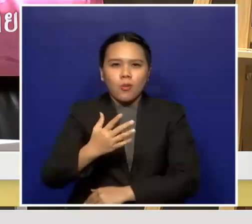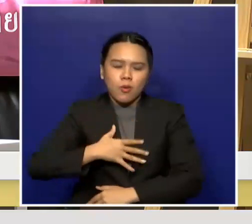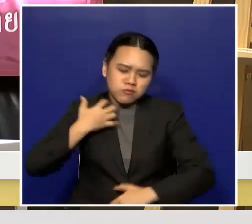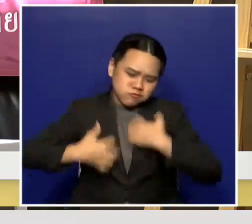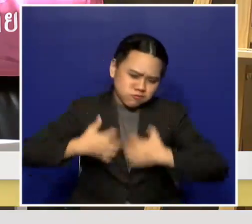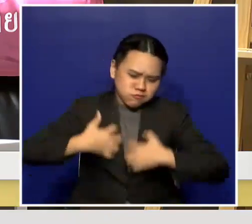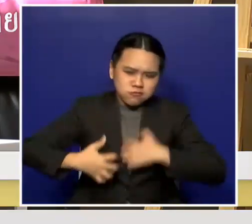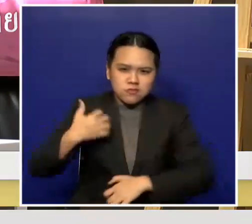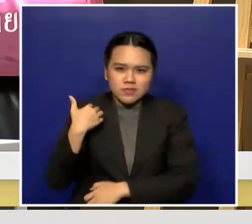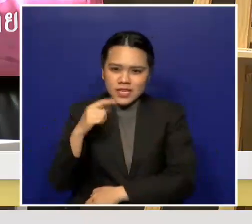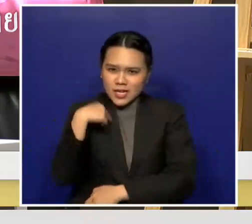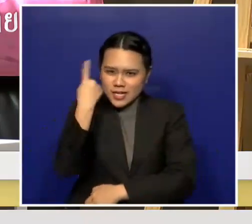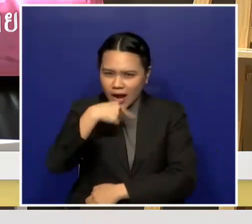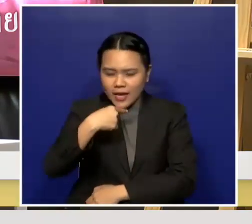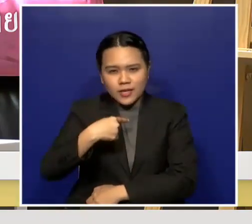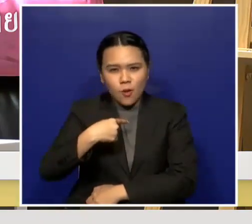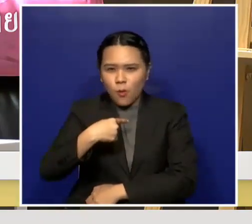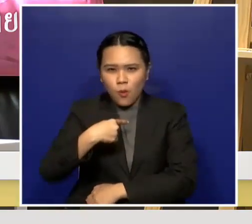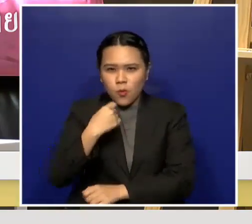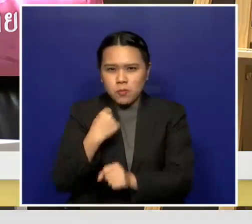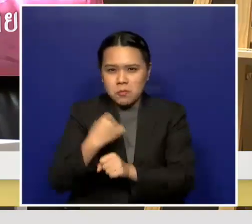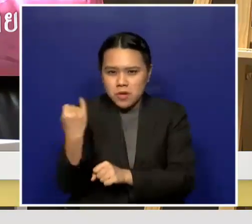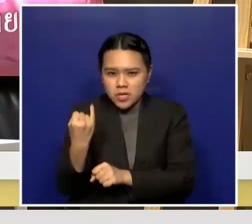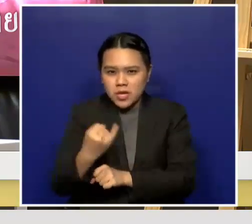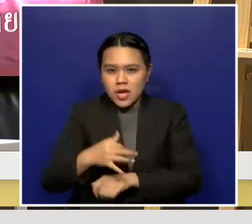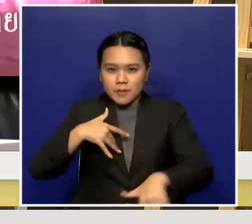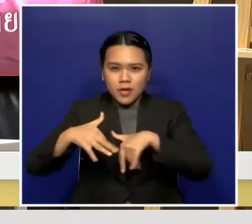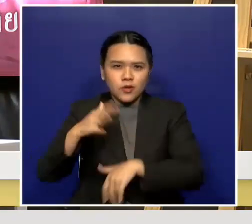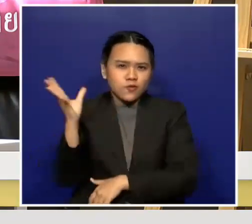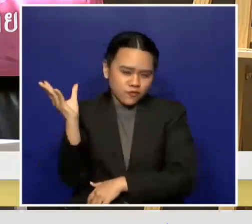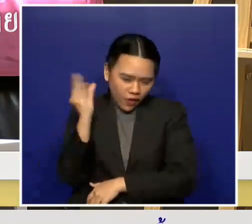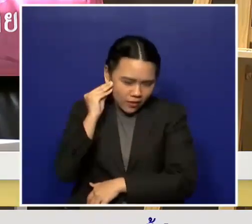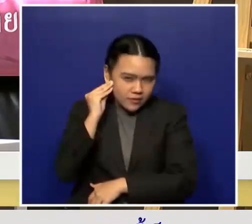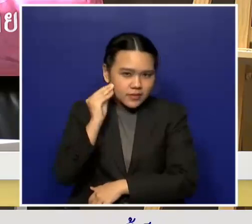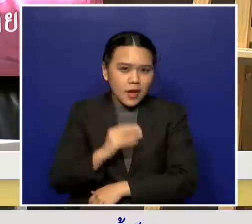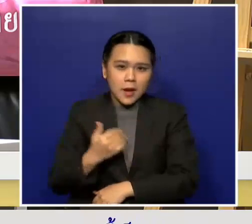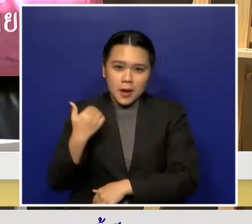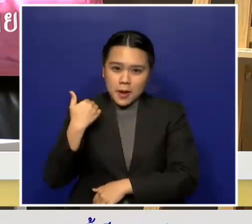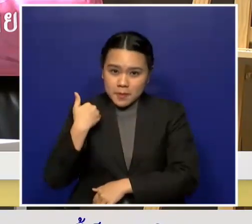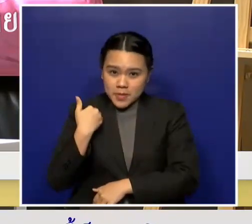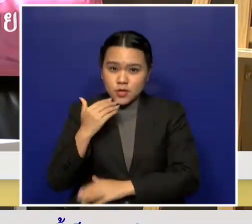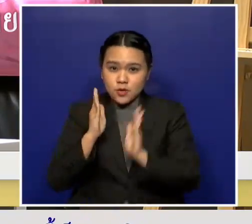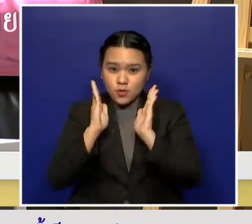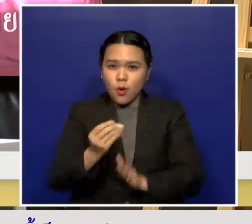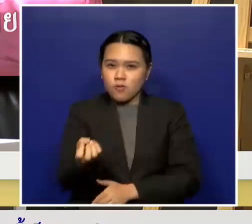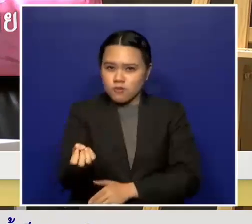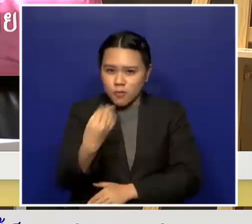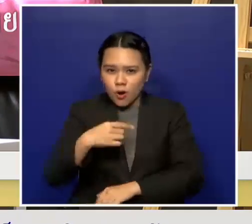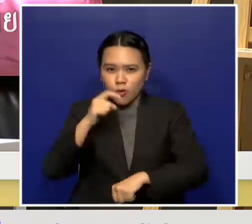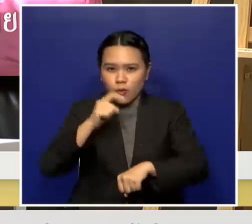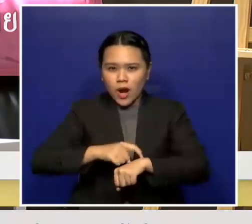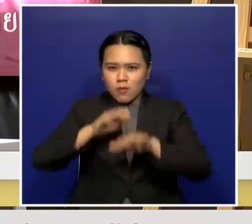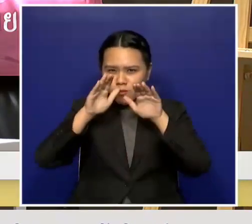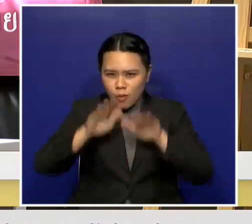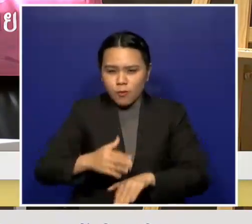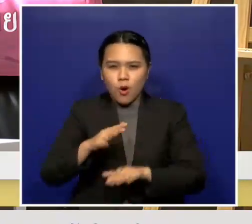ยนะฮะใครก็ตามที่อยู่เบื้องหลังตรงนี้พี่น้องประชาชนฟังนะครับมีคนกดเวลาสรัญวุฒิสรัญเกตคนนี ้